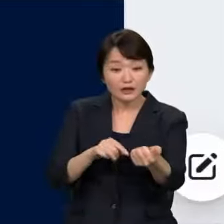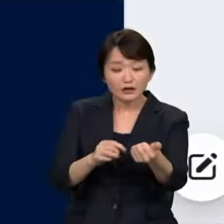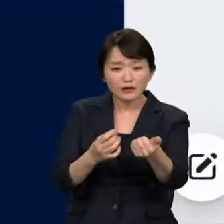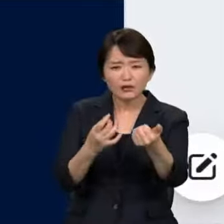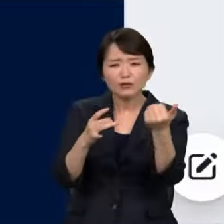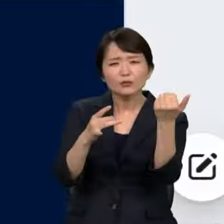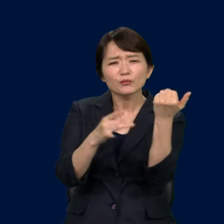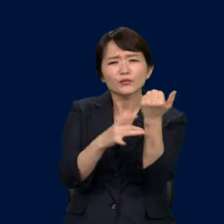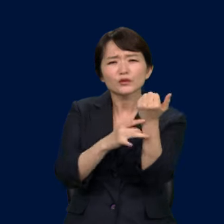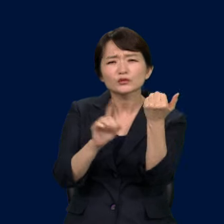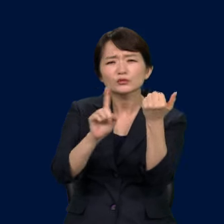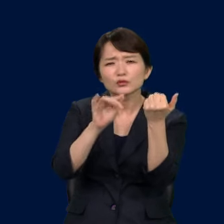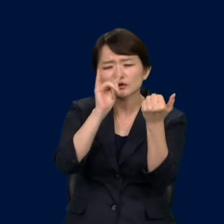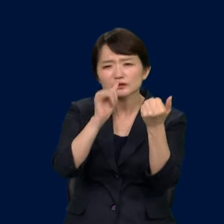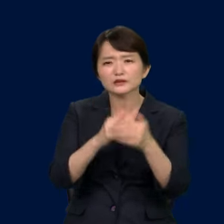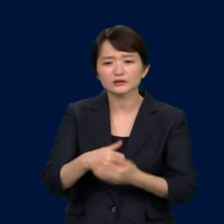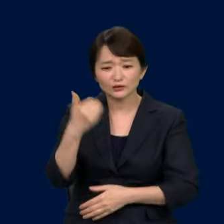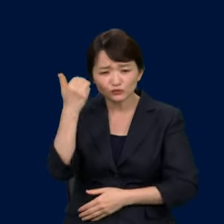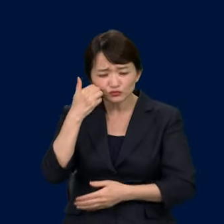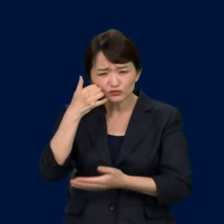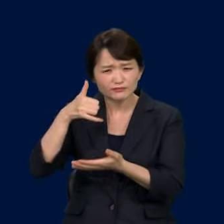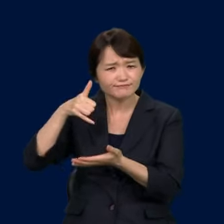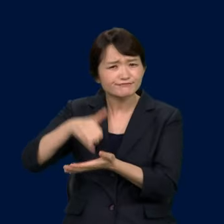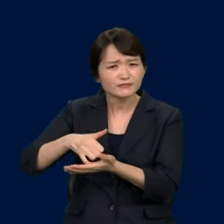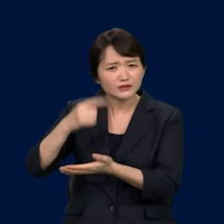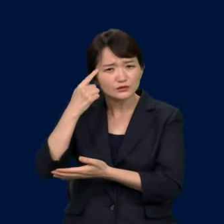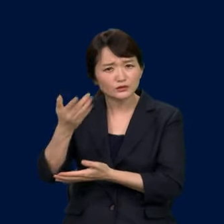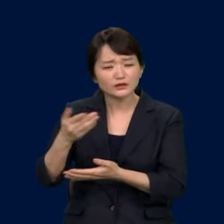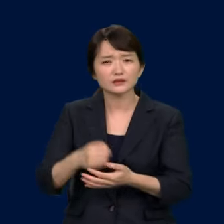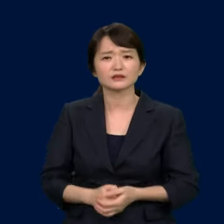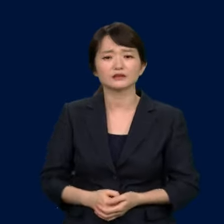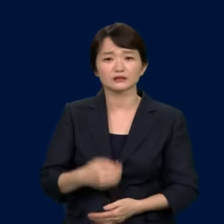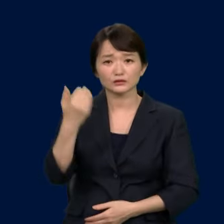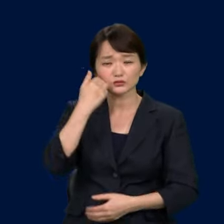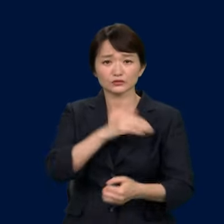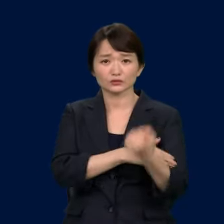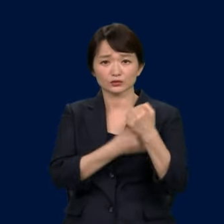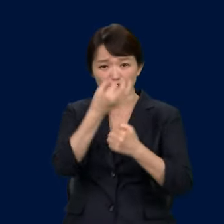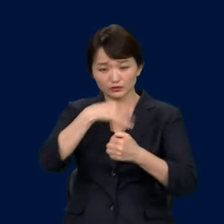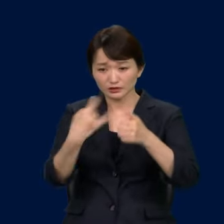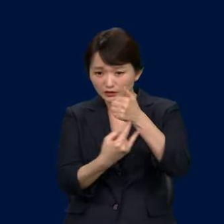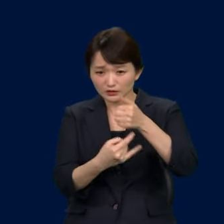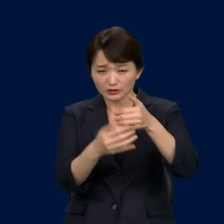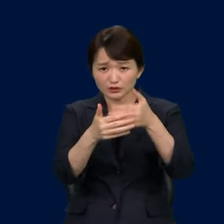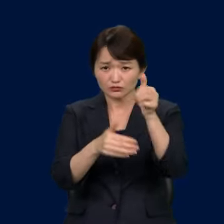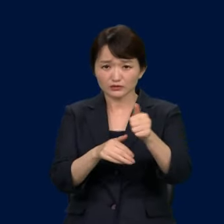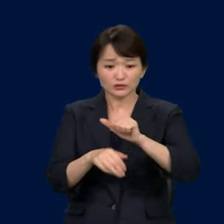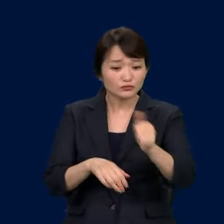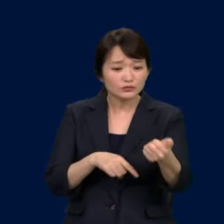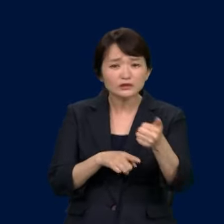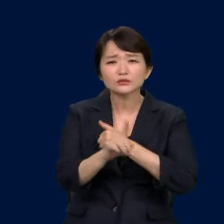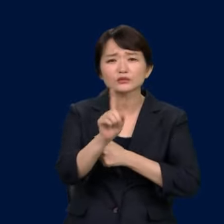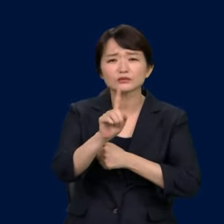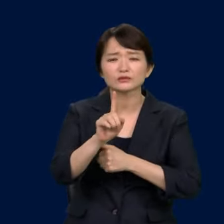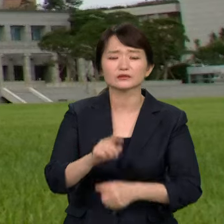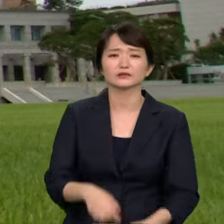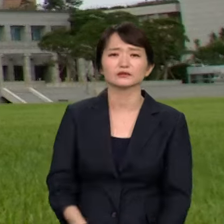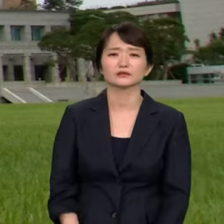본질은 무엇인가, 도대체 누가 폐륜인가라며 도대체 누가 권익위 국장을 죽음에 이르게 한 것인가라고